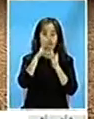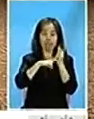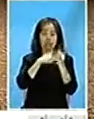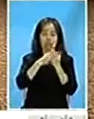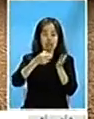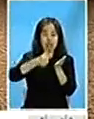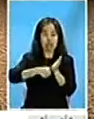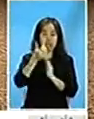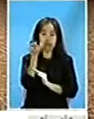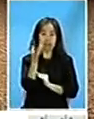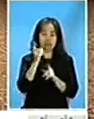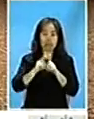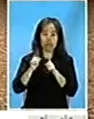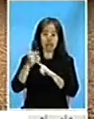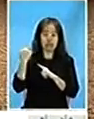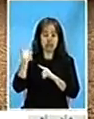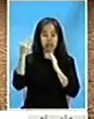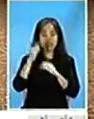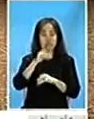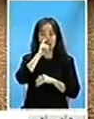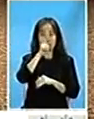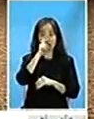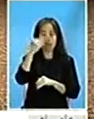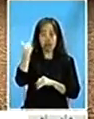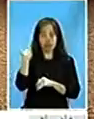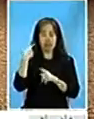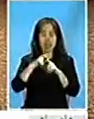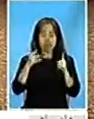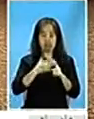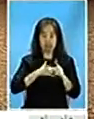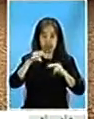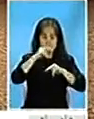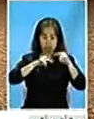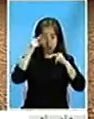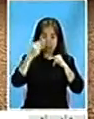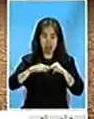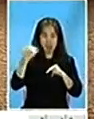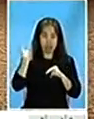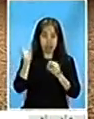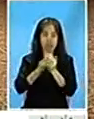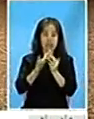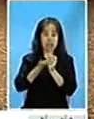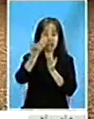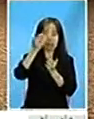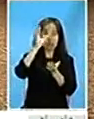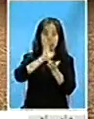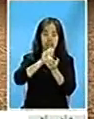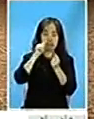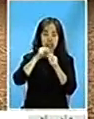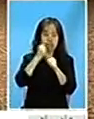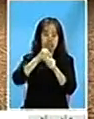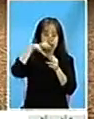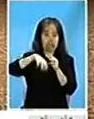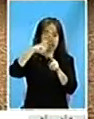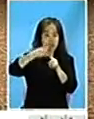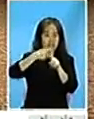ำข้าวเดี๋ยวคงจะมีหลายท่านได้ตั้งข้อสังเกตดิฉันเองก็ได้ตรวจสอบพบนะคะว่ามีการของงบประมาณในเรื่องของค่าเช่าโก